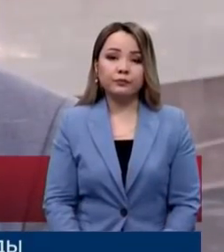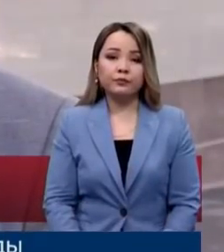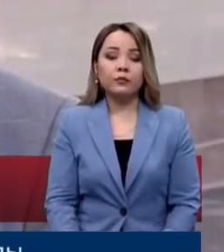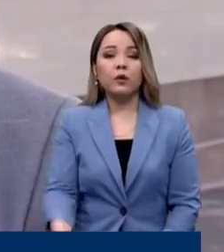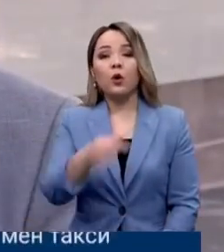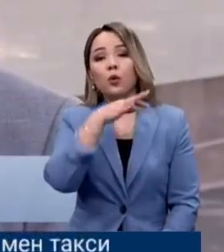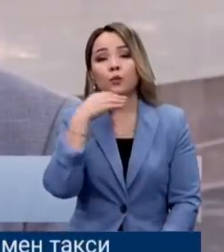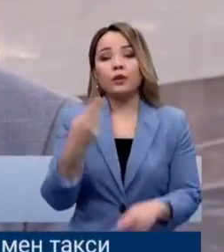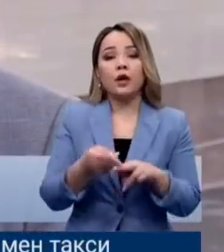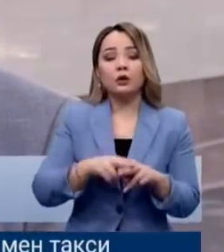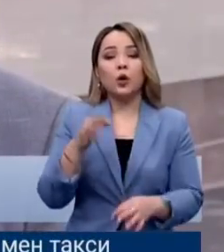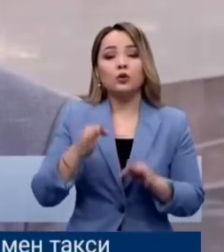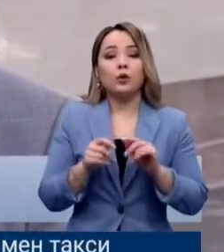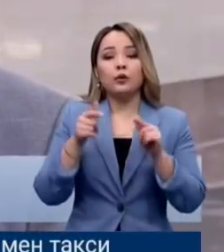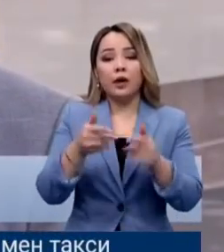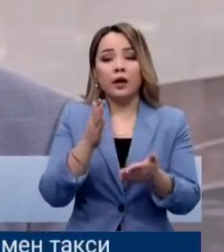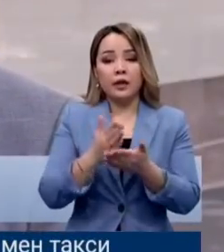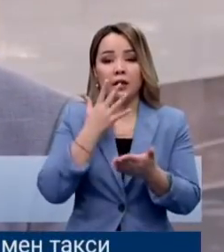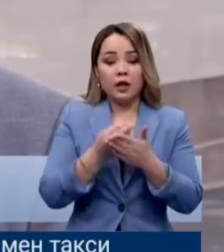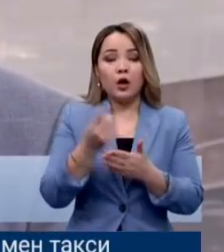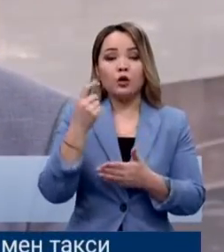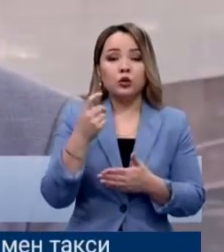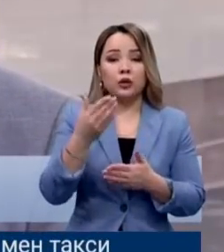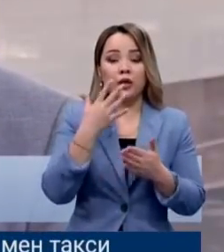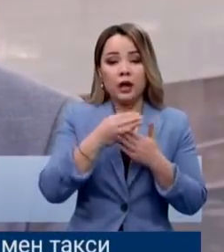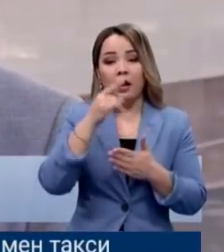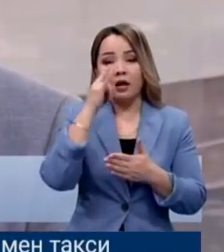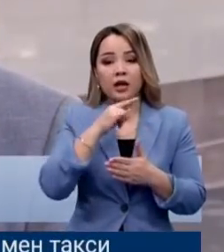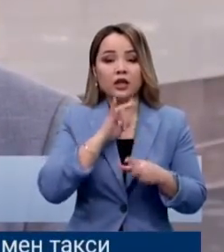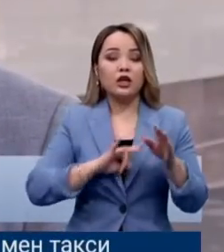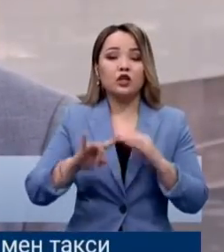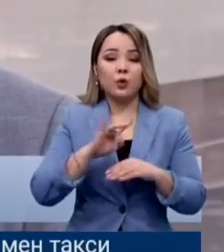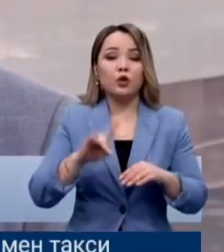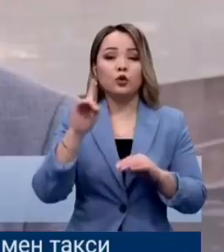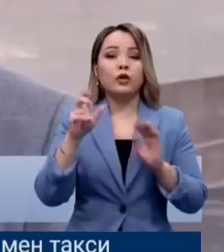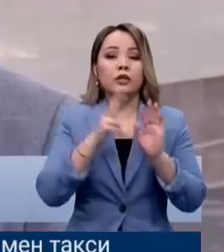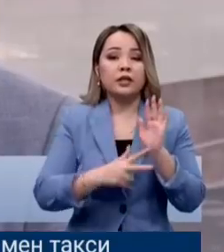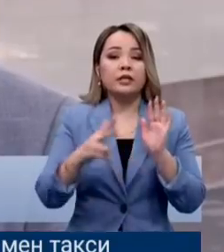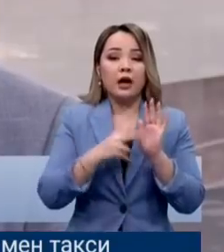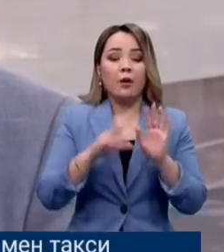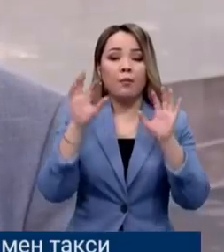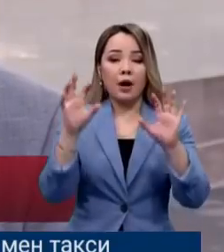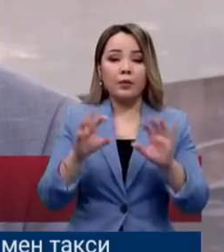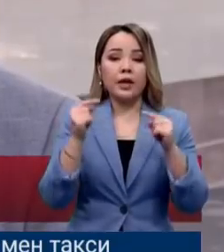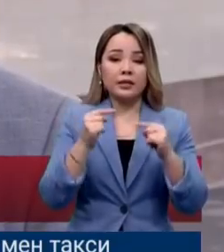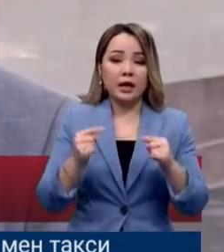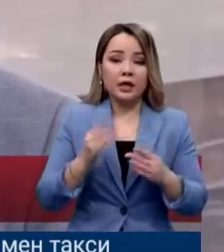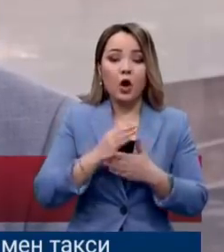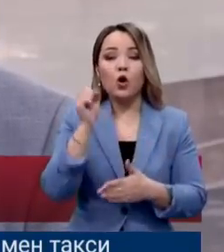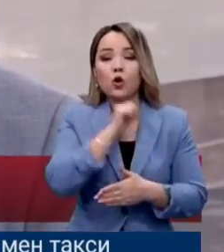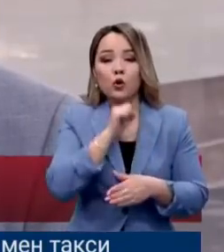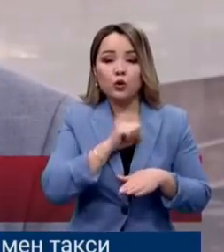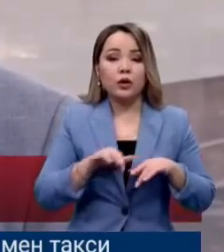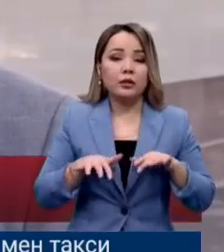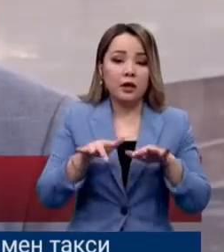Көбінесе осы сотқа түскен істер бойынша 100 Қазақстан Республикасының қылмыстық кодексінің 188-ші бабына сәйкес, яғни ұрлық жасаған